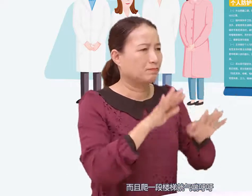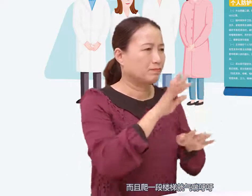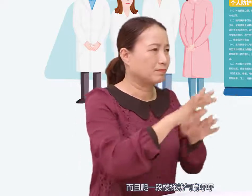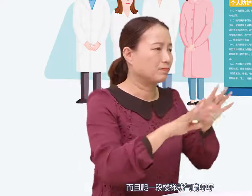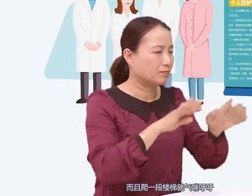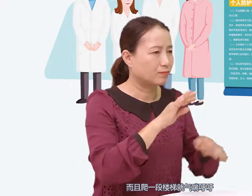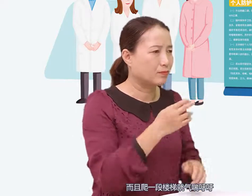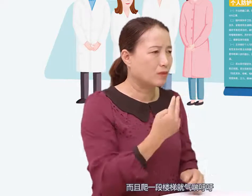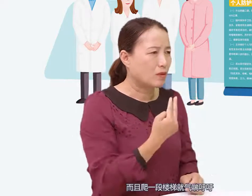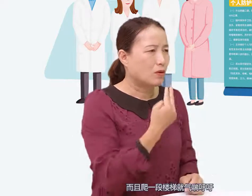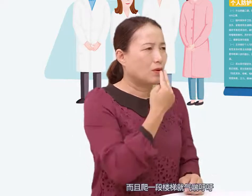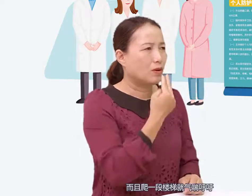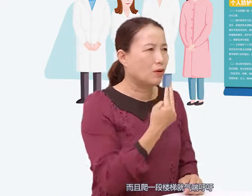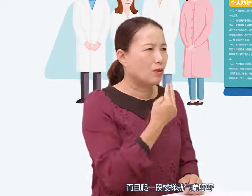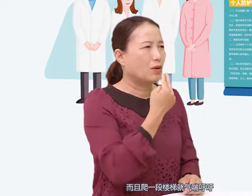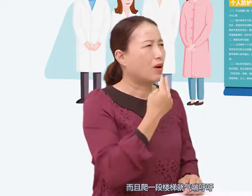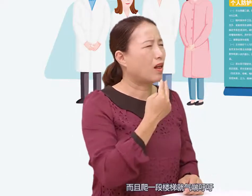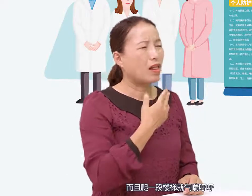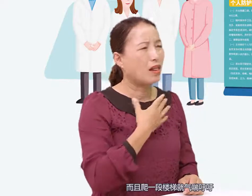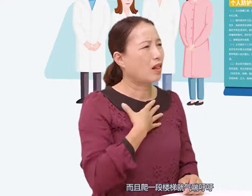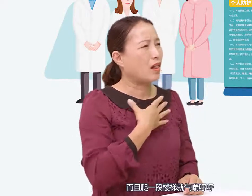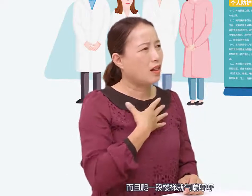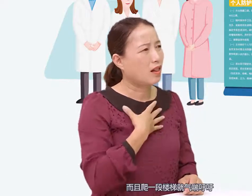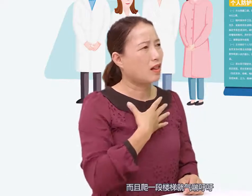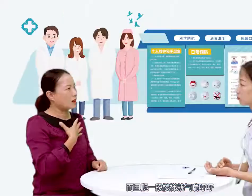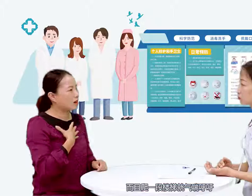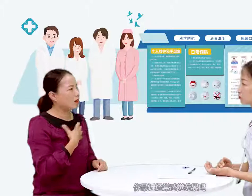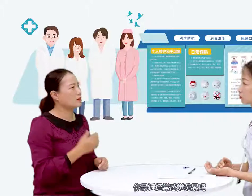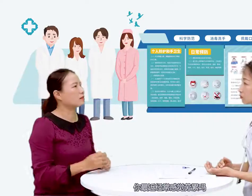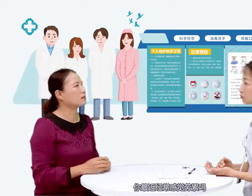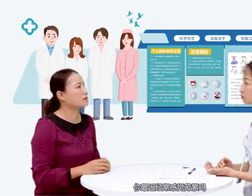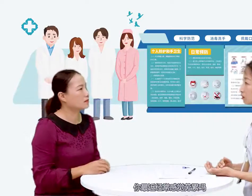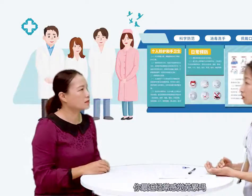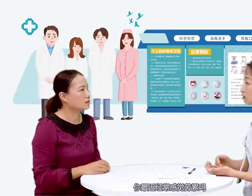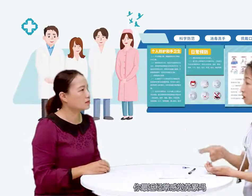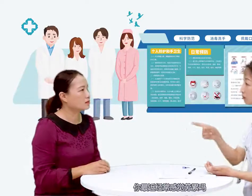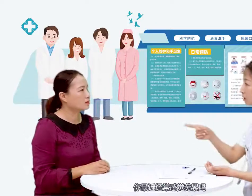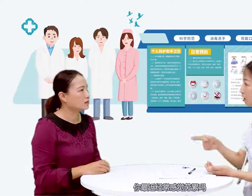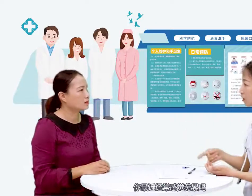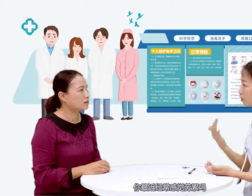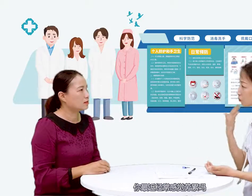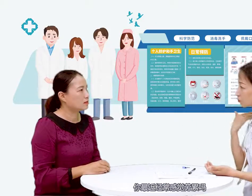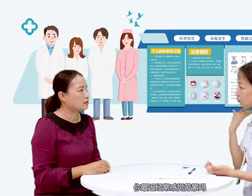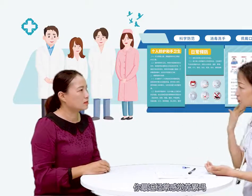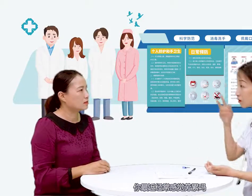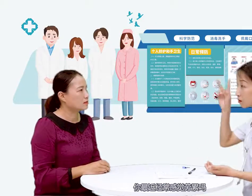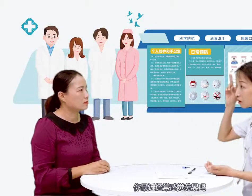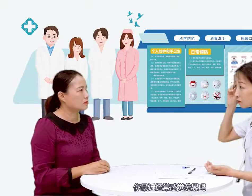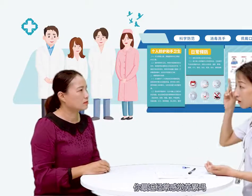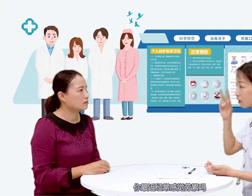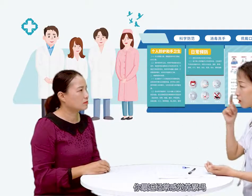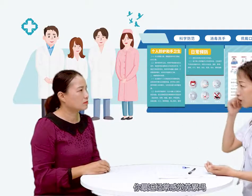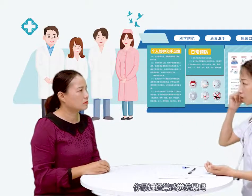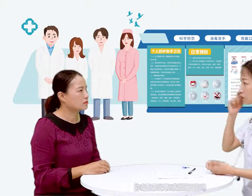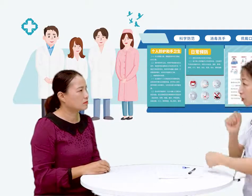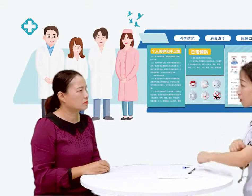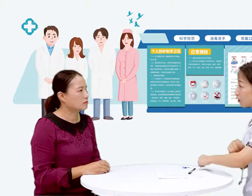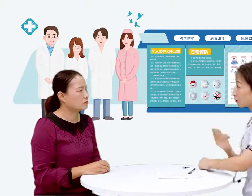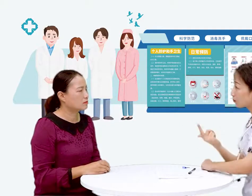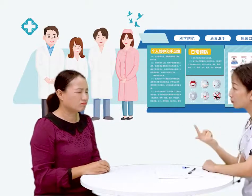梯就气喘吁吁。 你最近经常感觉劳累